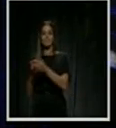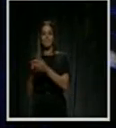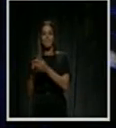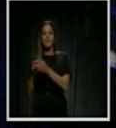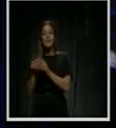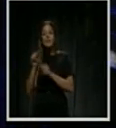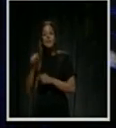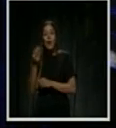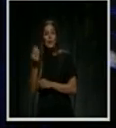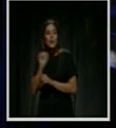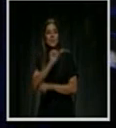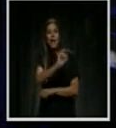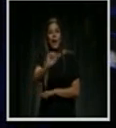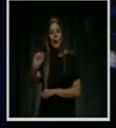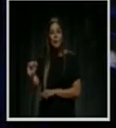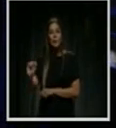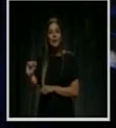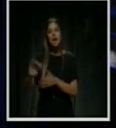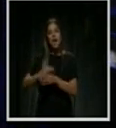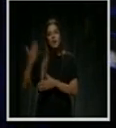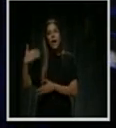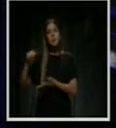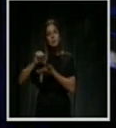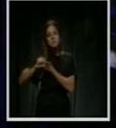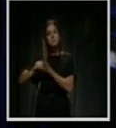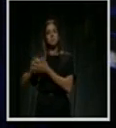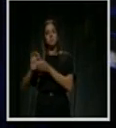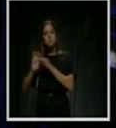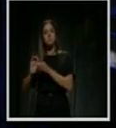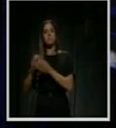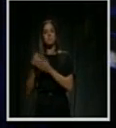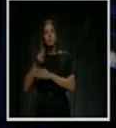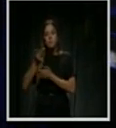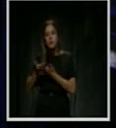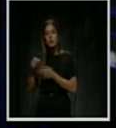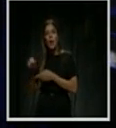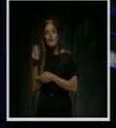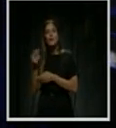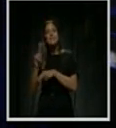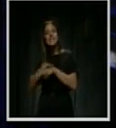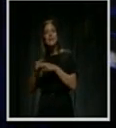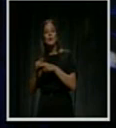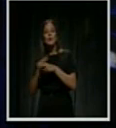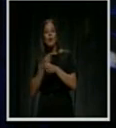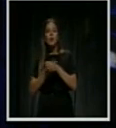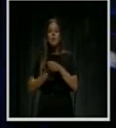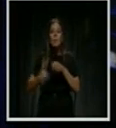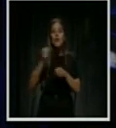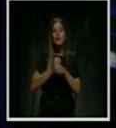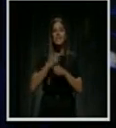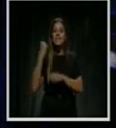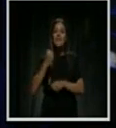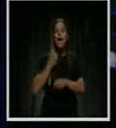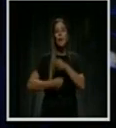tagħkom bis-saħħa tan-negozjati li għamilna fl-Lulju tal-2020, li bihom nistgħu nibqgħu nagħmlu proġetti tas-saħħa, proġetti tal-infrastruttura, proġetti ta' skejjel